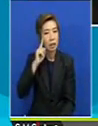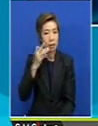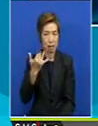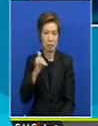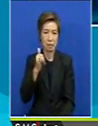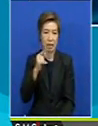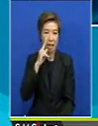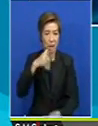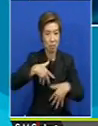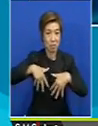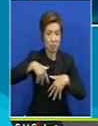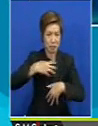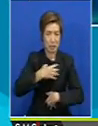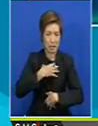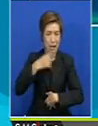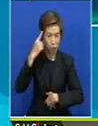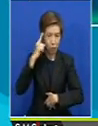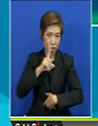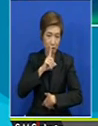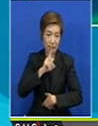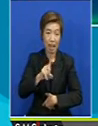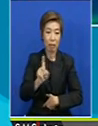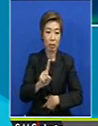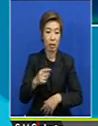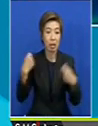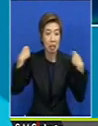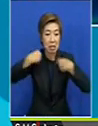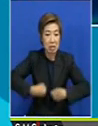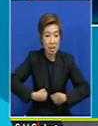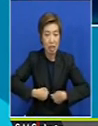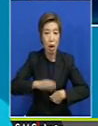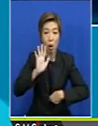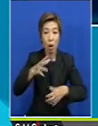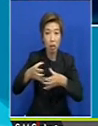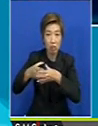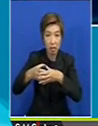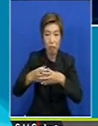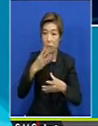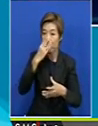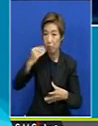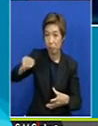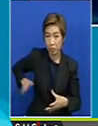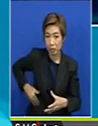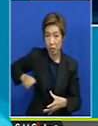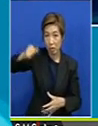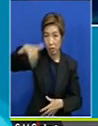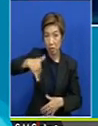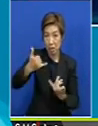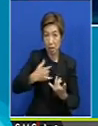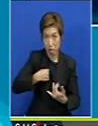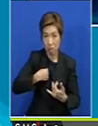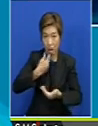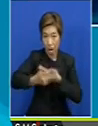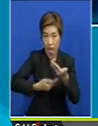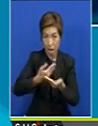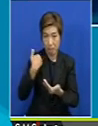ที่แฟนๆรายการคงจะถามมาอย่างมากมายแน่นอนก็คือเสื้อฤดูกาลใหม่ของเลสเตอร์ซิตี้ในตอนนี้ที่ประเทศอังกฤษที่วางขายหรือยังครับ